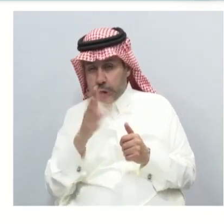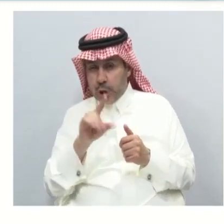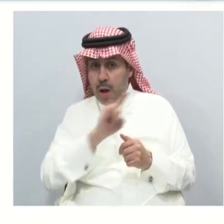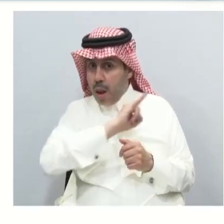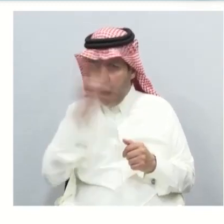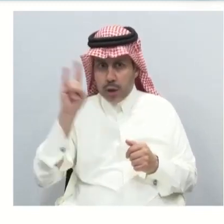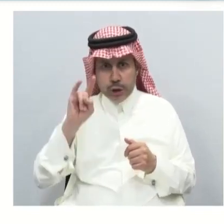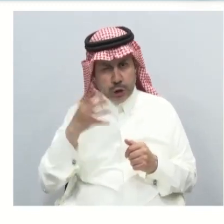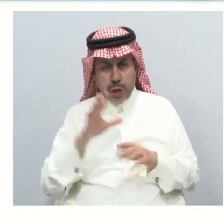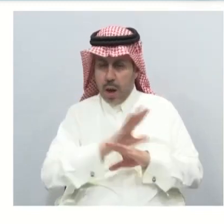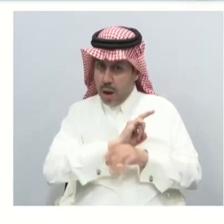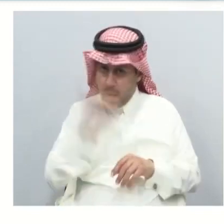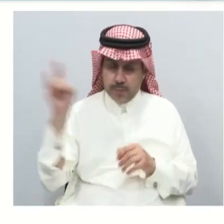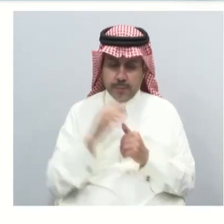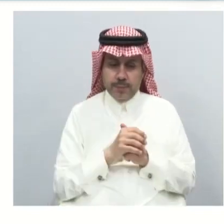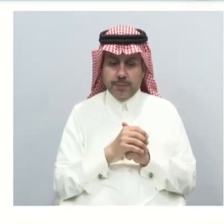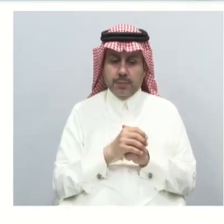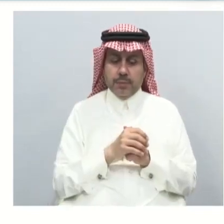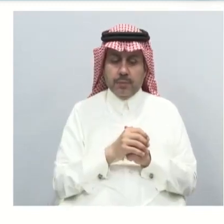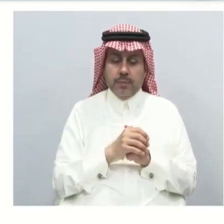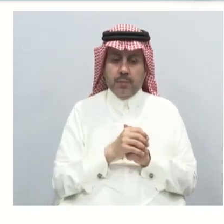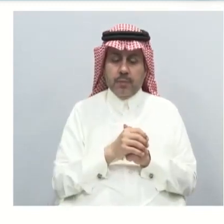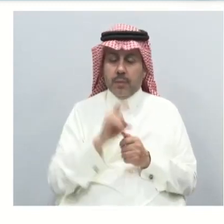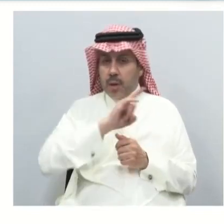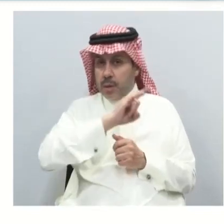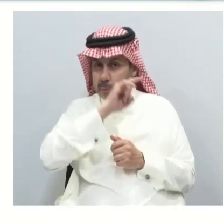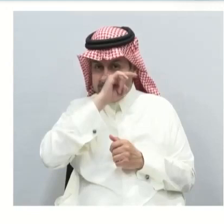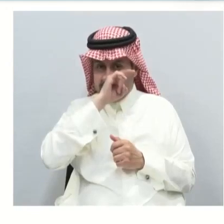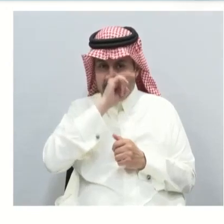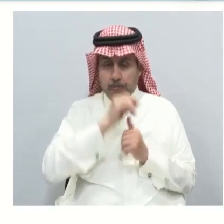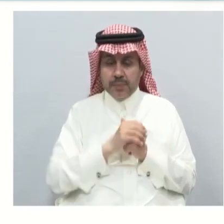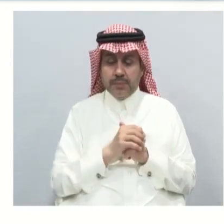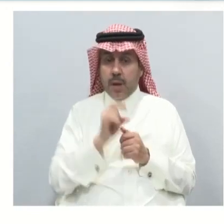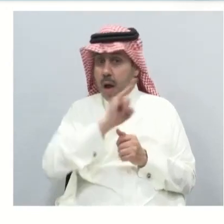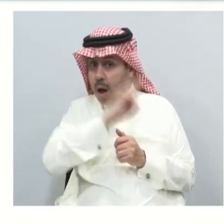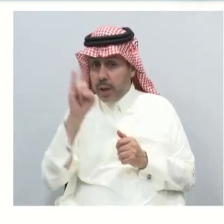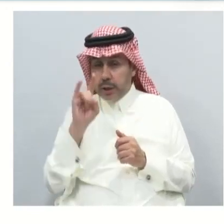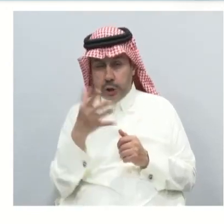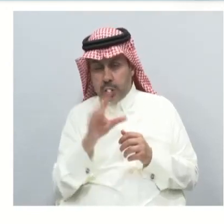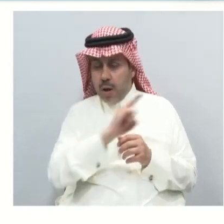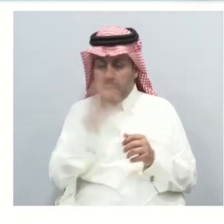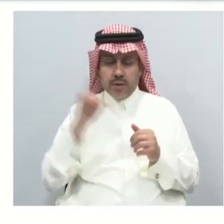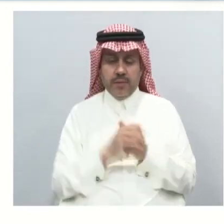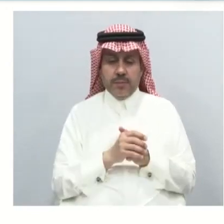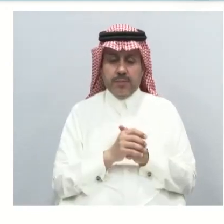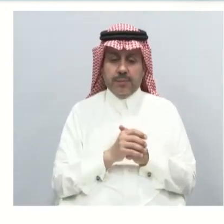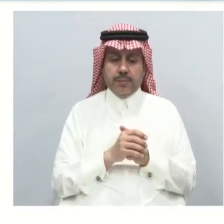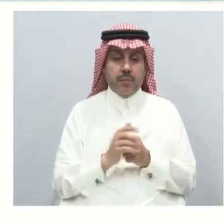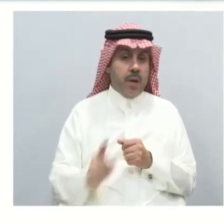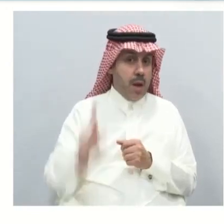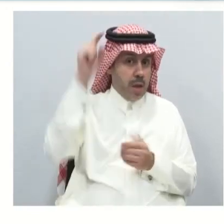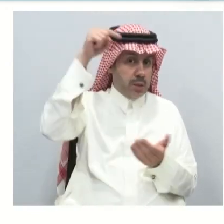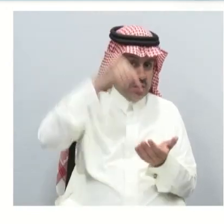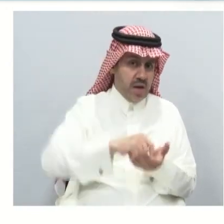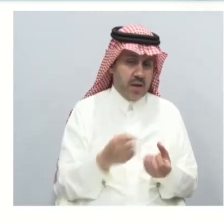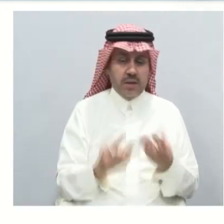فيهما ضعوا خط عند كلمه ساكن فيهما غير شاك فيهما الا